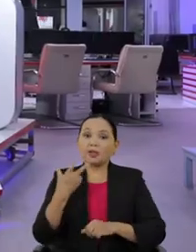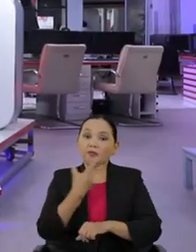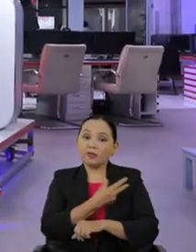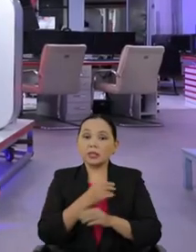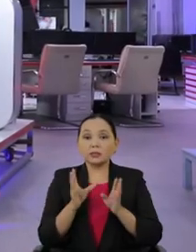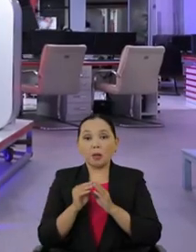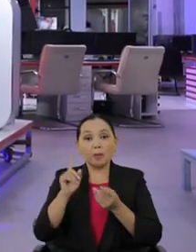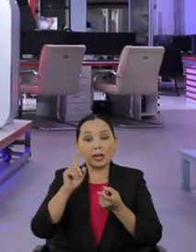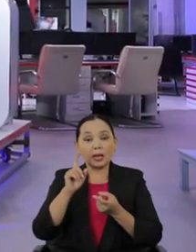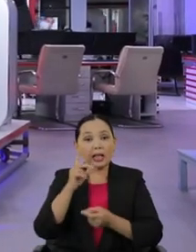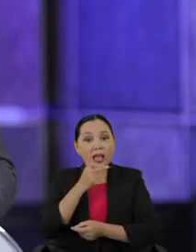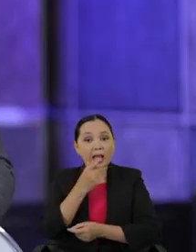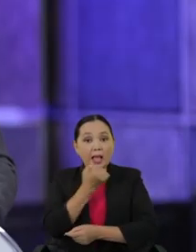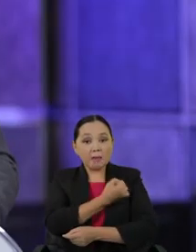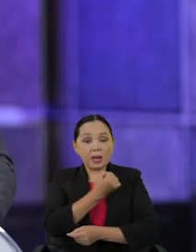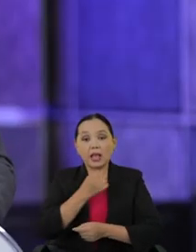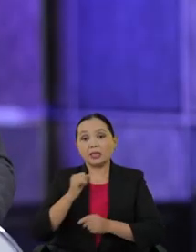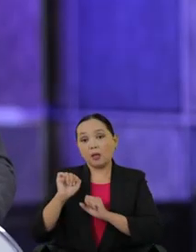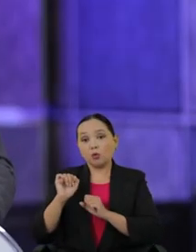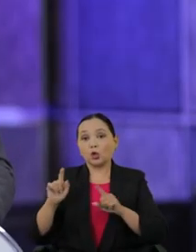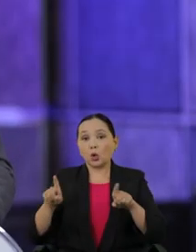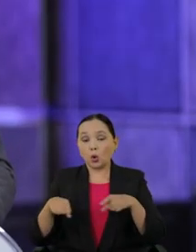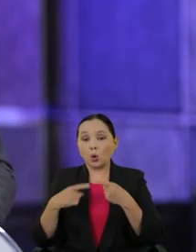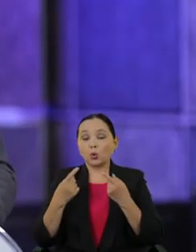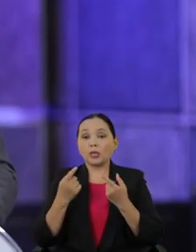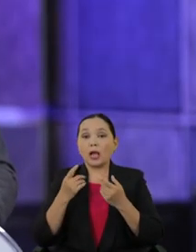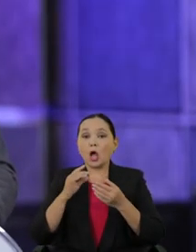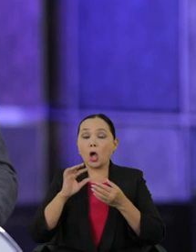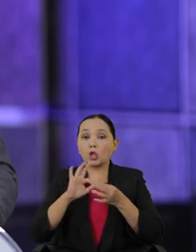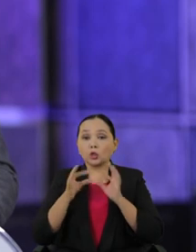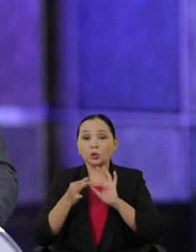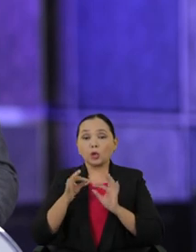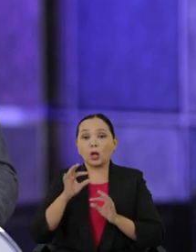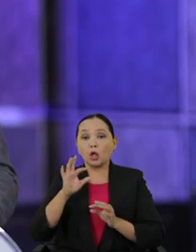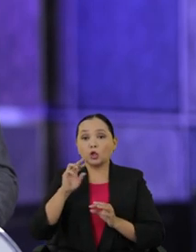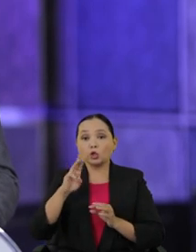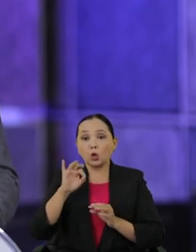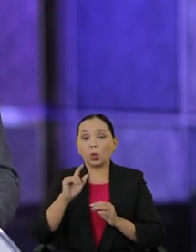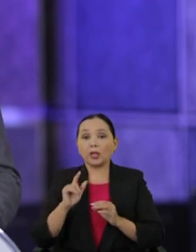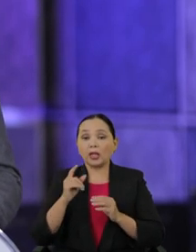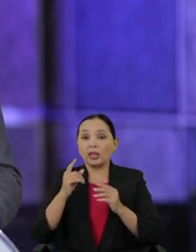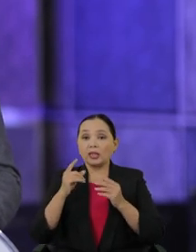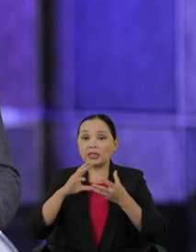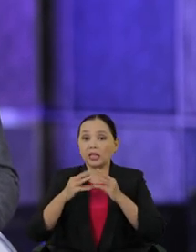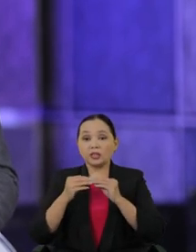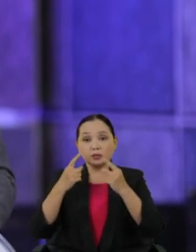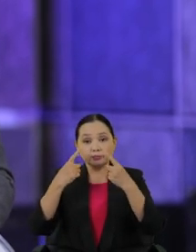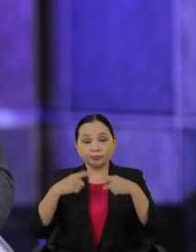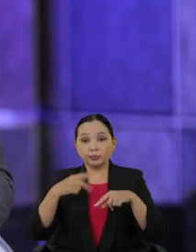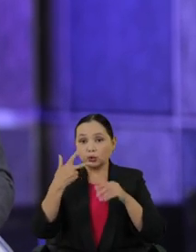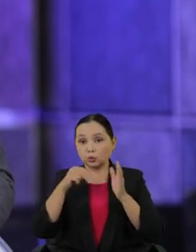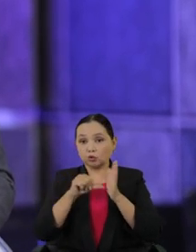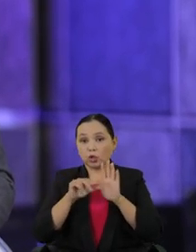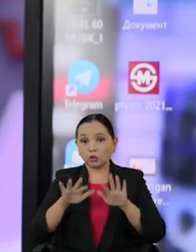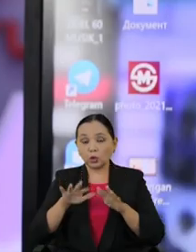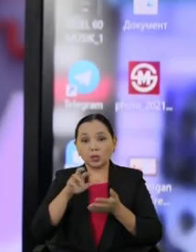Vaksina bilan emlanib immunitetlar ko'tarilyapti, lekin Tokio Olimpiadasidagi natijalar tushganidan tushib boryapti, ming afsuski